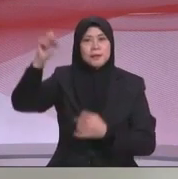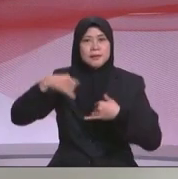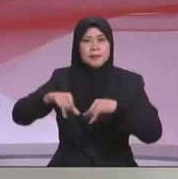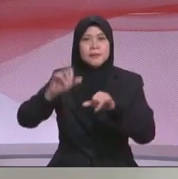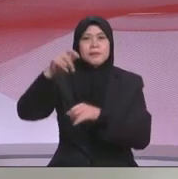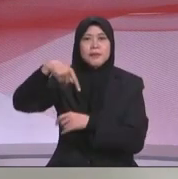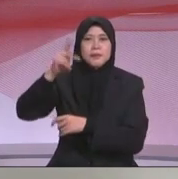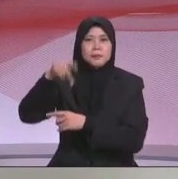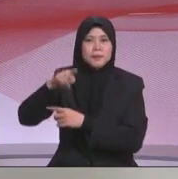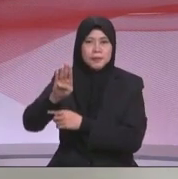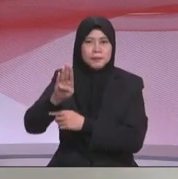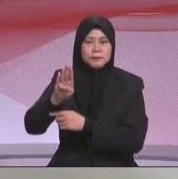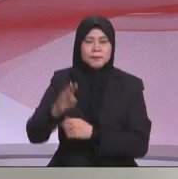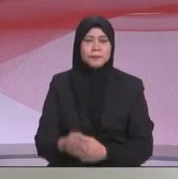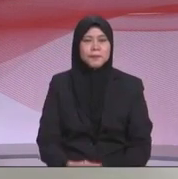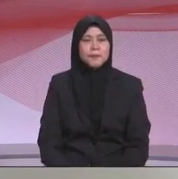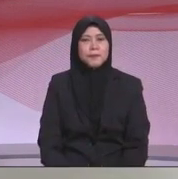PKPB.